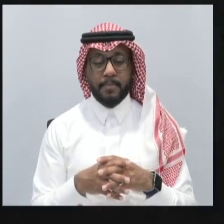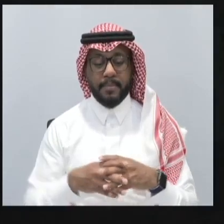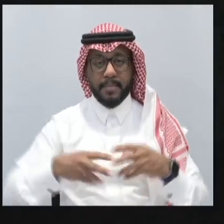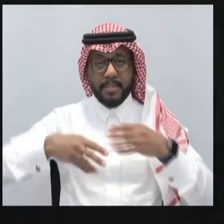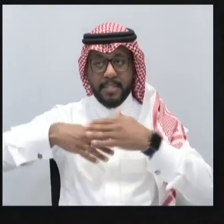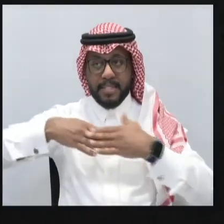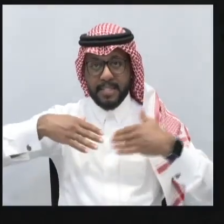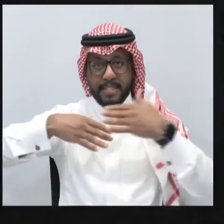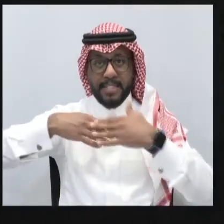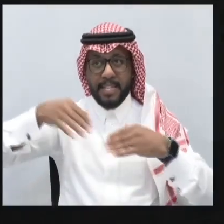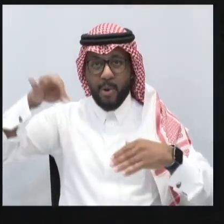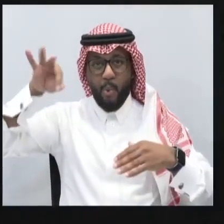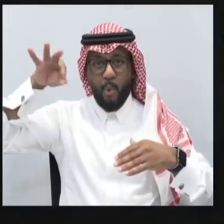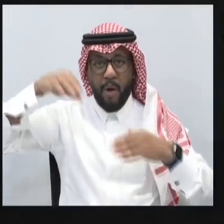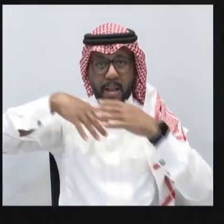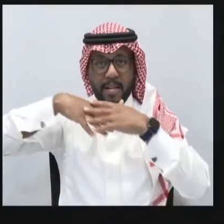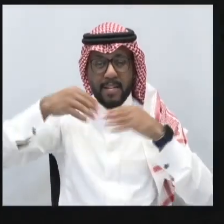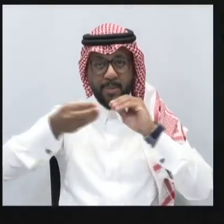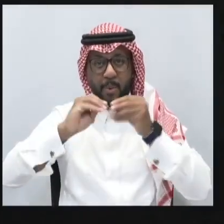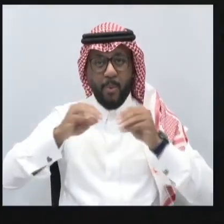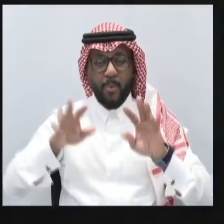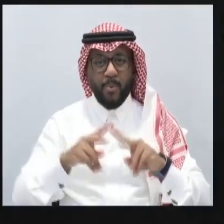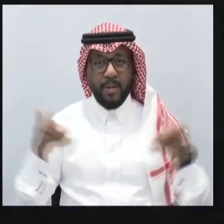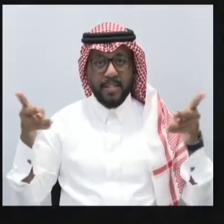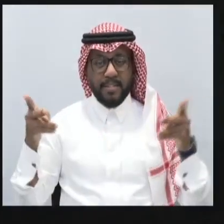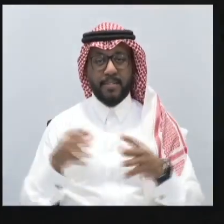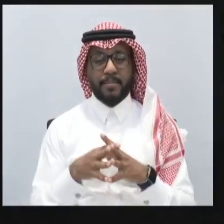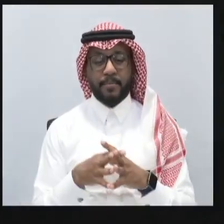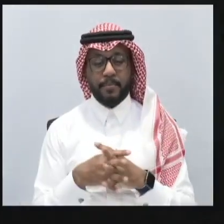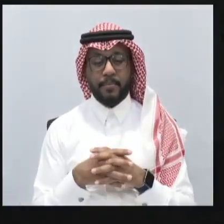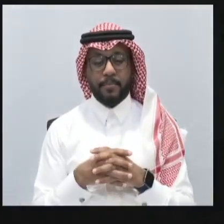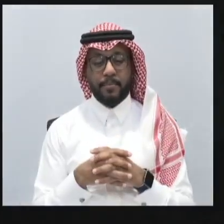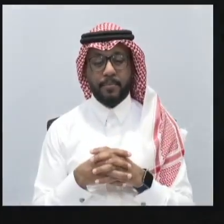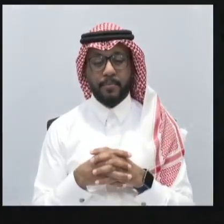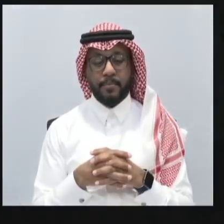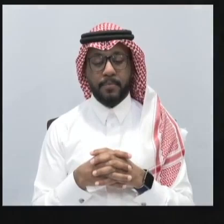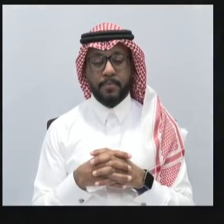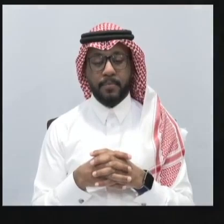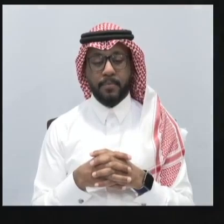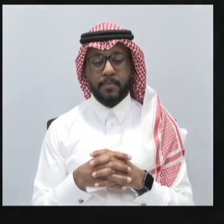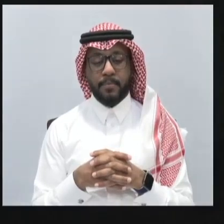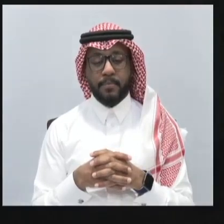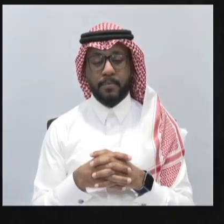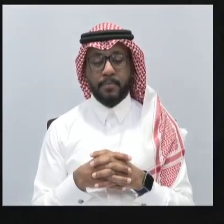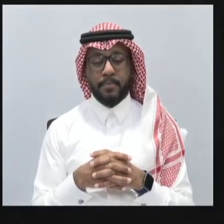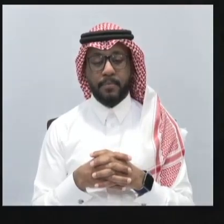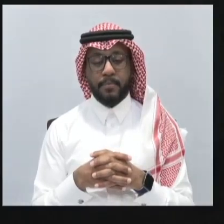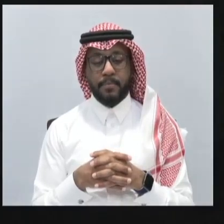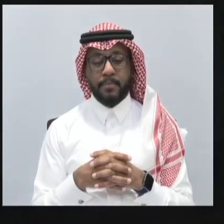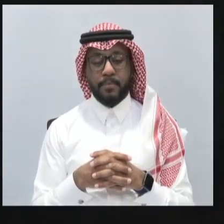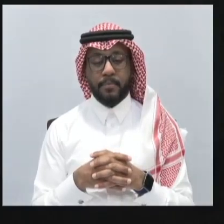لاشه ورقيه ملونه طيب شو نسوي في هذه الادوات تعال نشوف ش